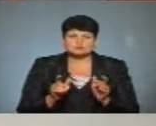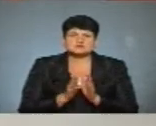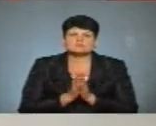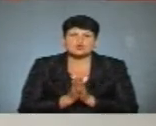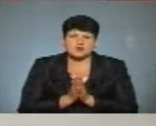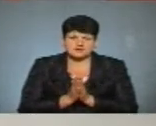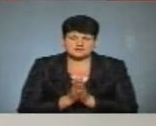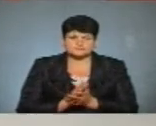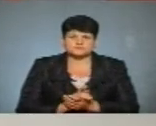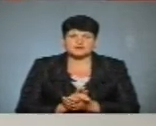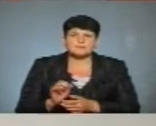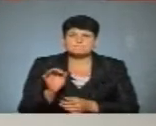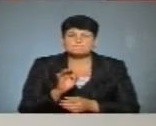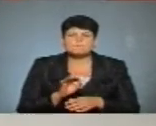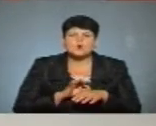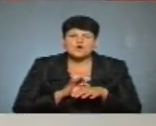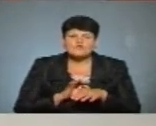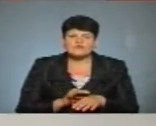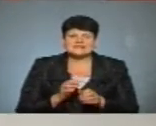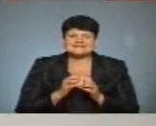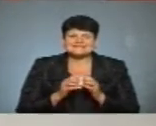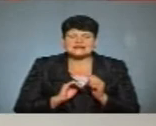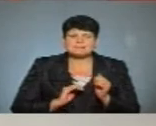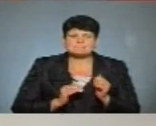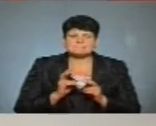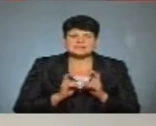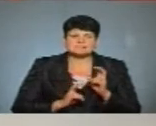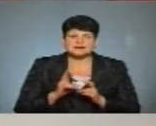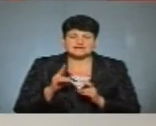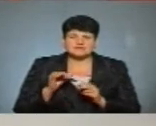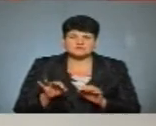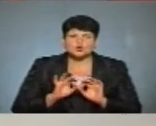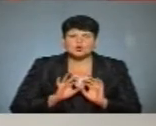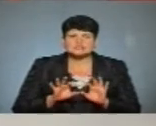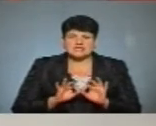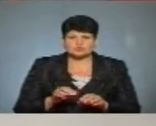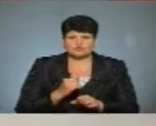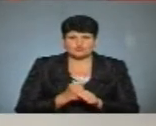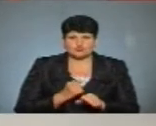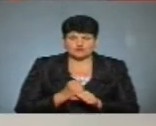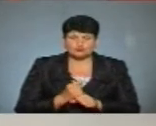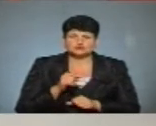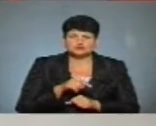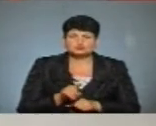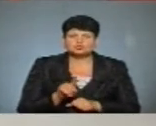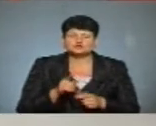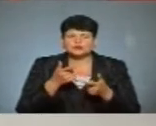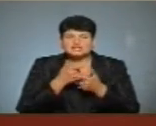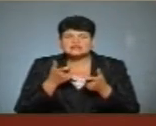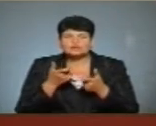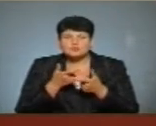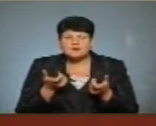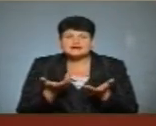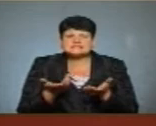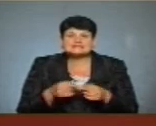проханням провести серед підприємців роз'яснювальну роботу. Тому що інформації